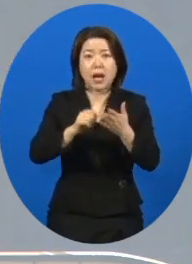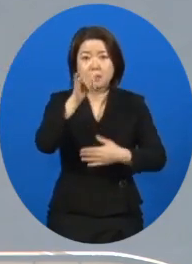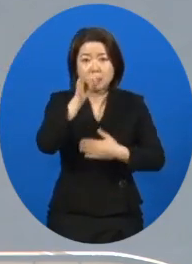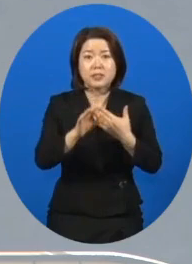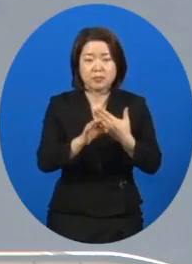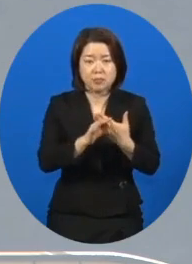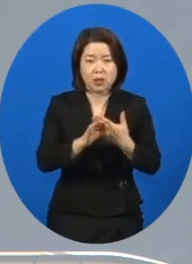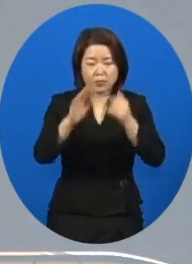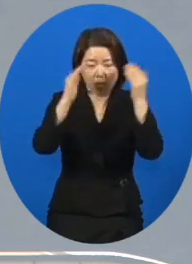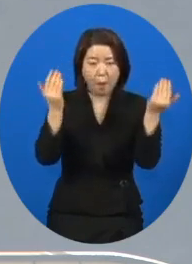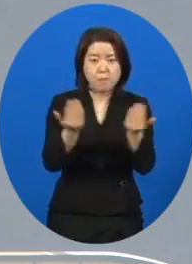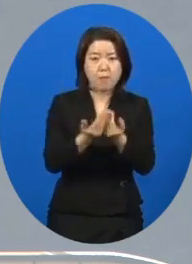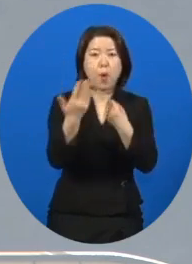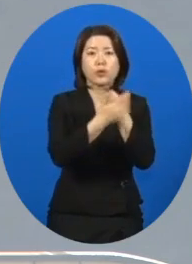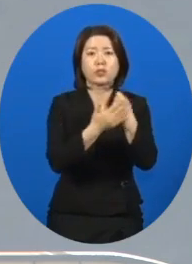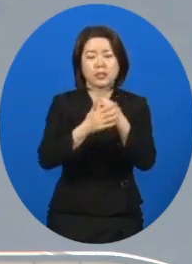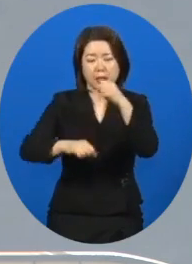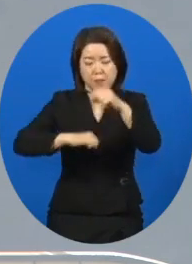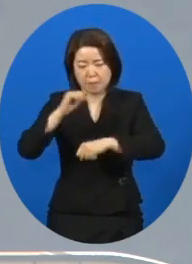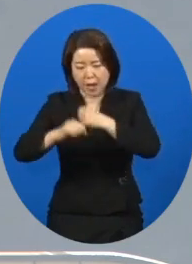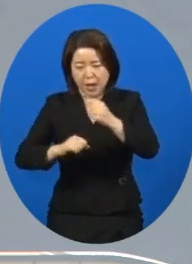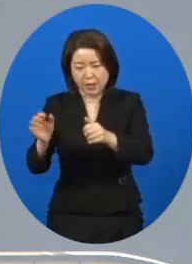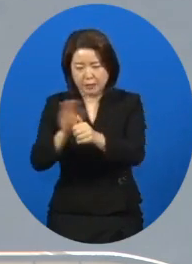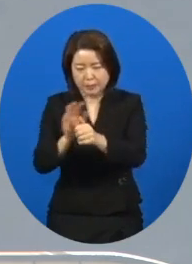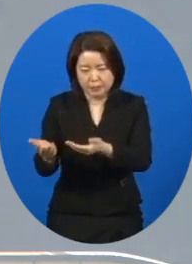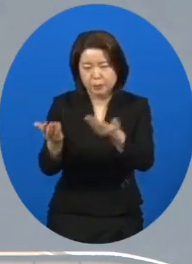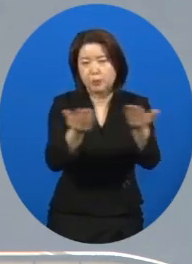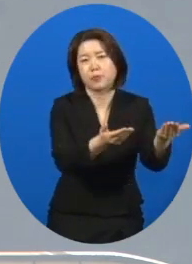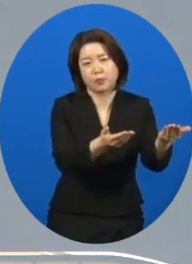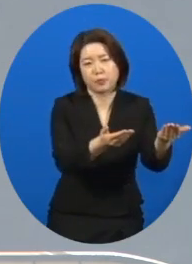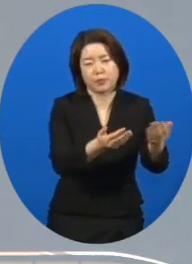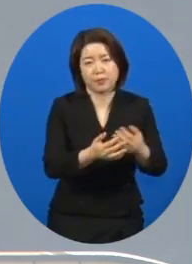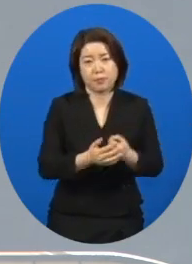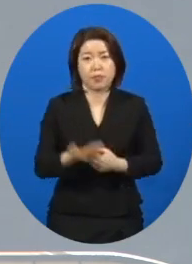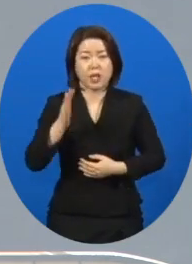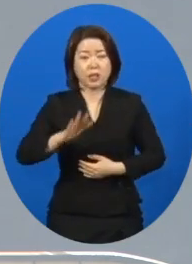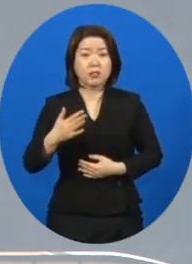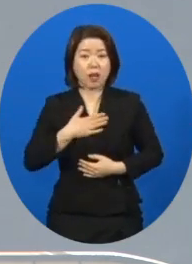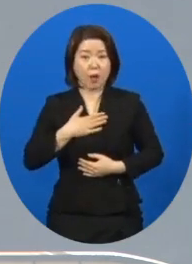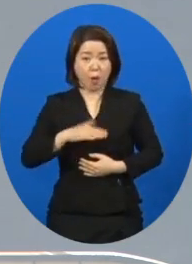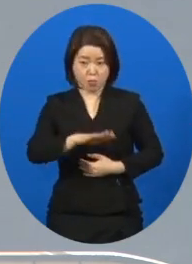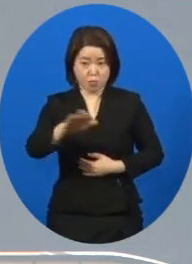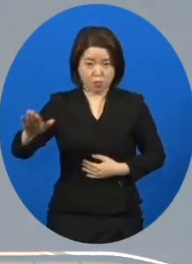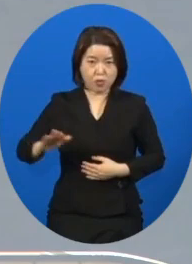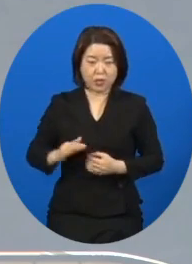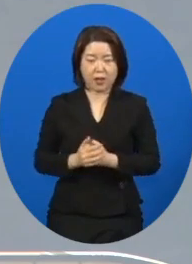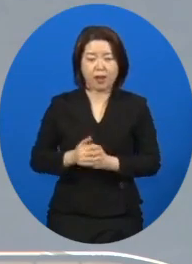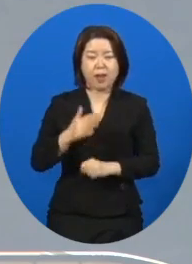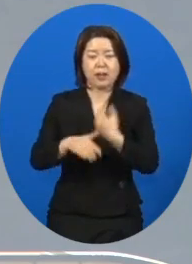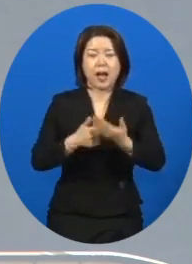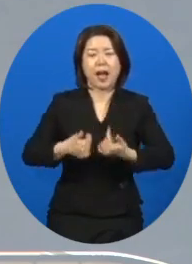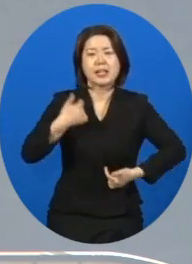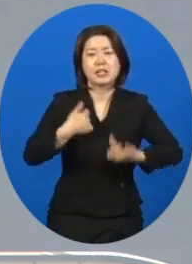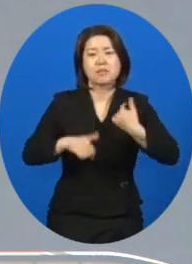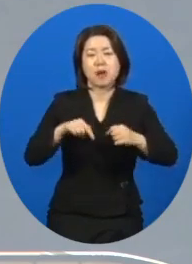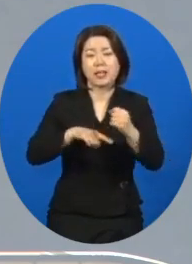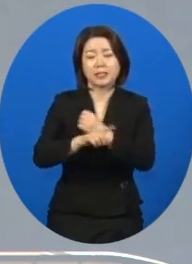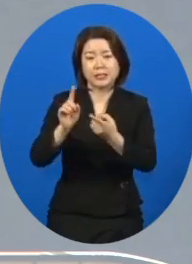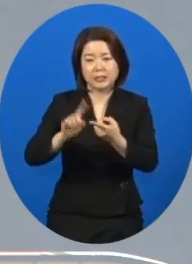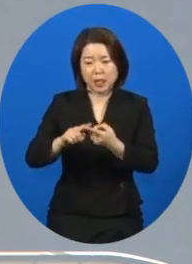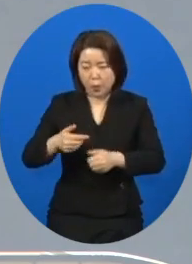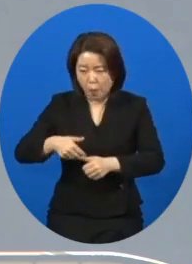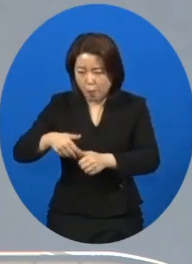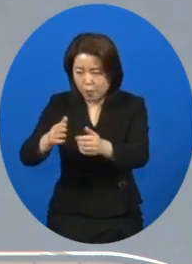하나님은 모든 은혜를 마음껏 부어주신다는 거예요. 그런데 우리가 하나님의 기뻐하는 뜻대로